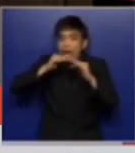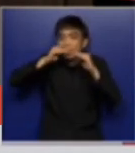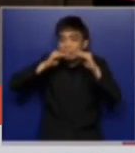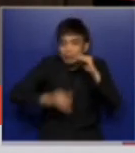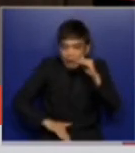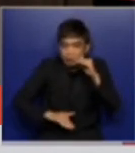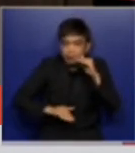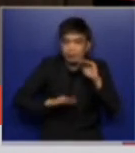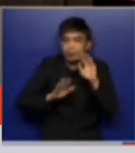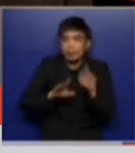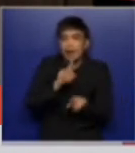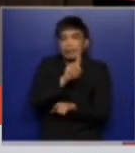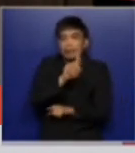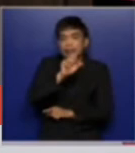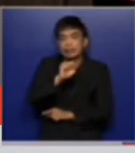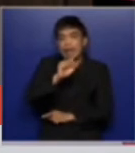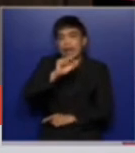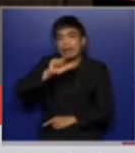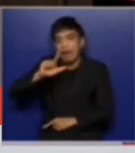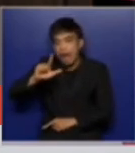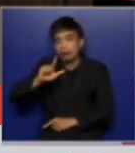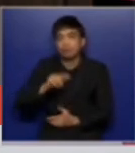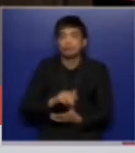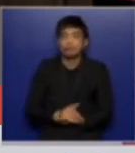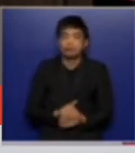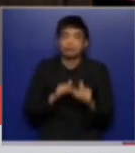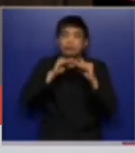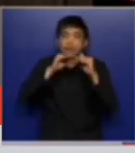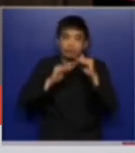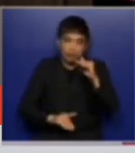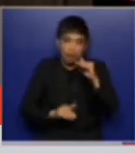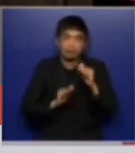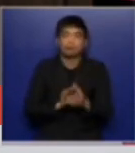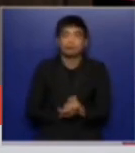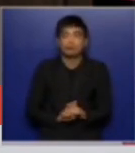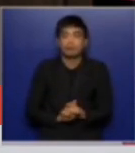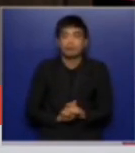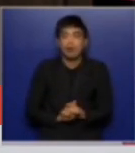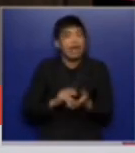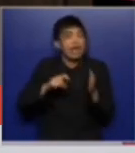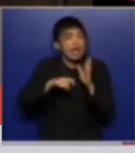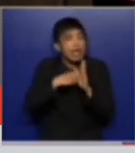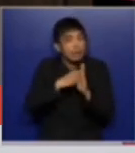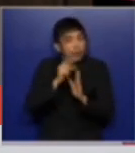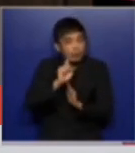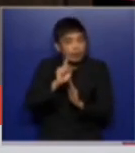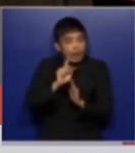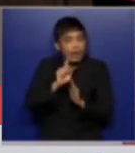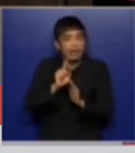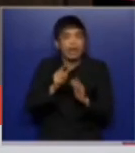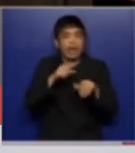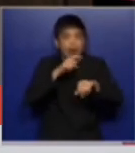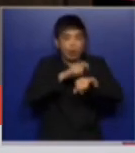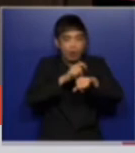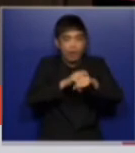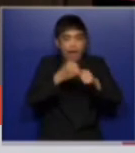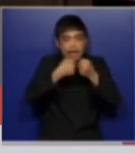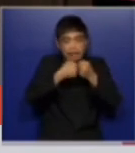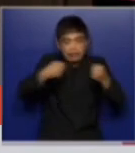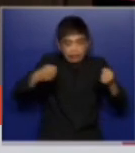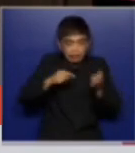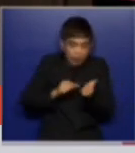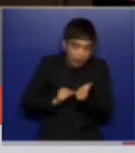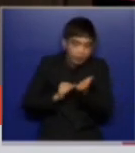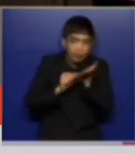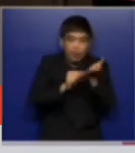ณการประมาณ 100,000 ล้านท่านประธานครับทั้งนี้เกิดจากการขยายตัว การขยายเวลาในการยื่นแบบแสดงภ